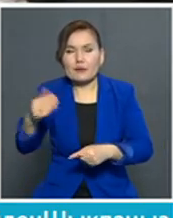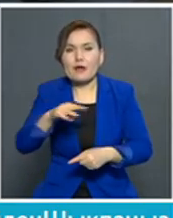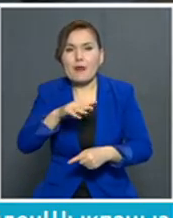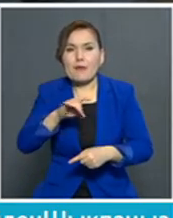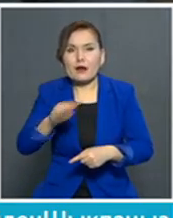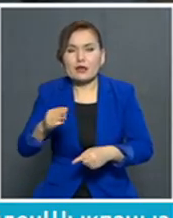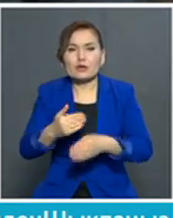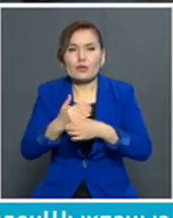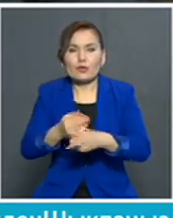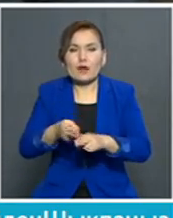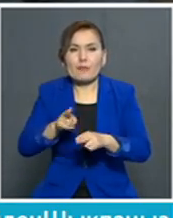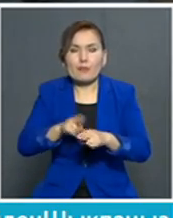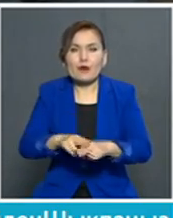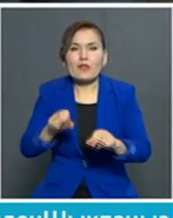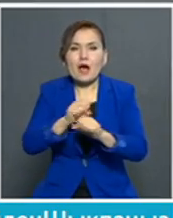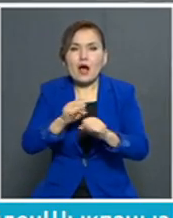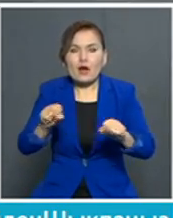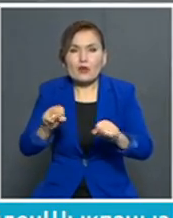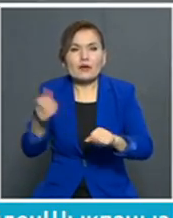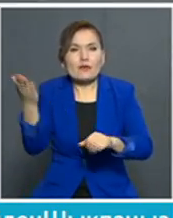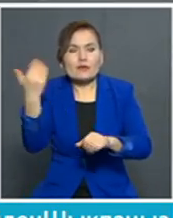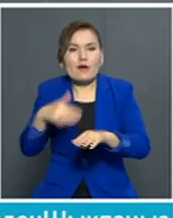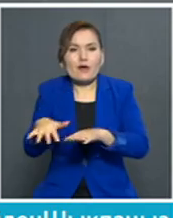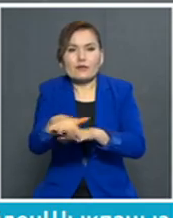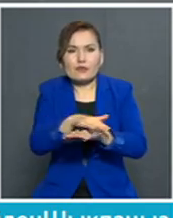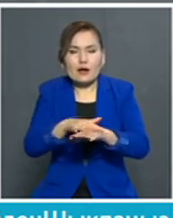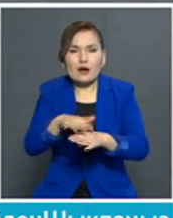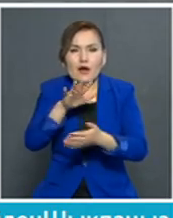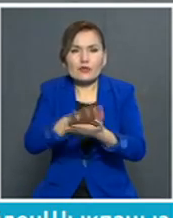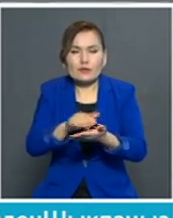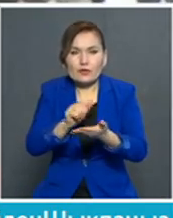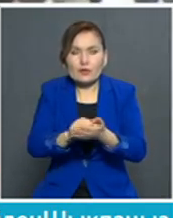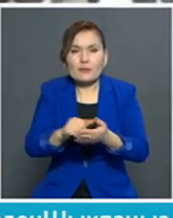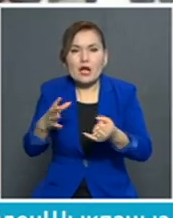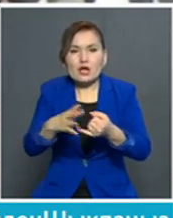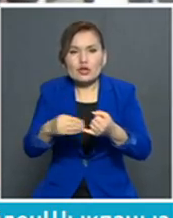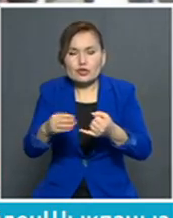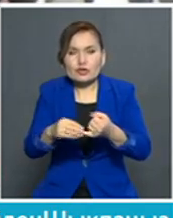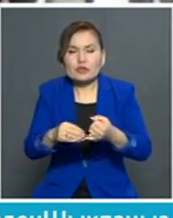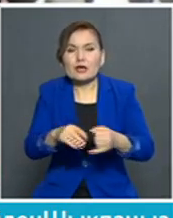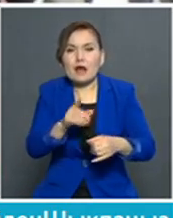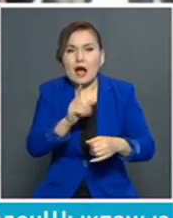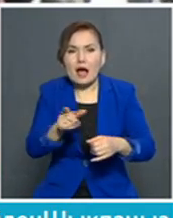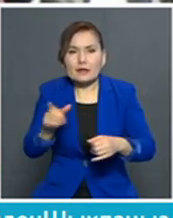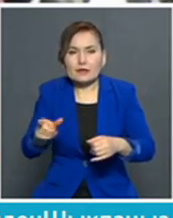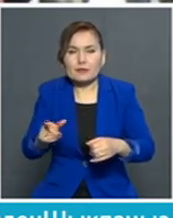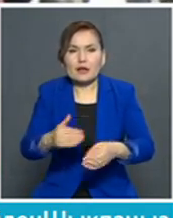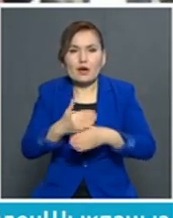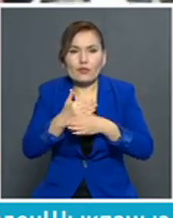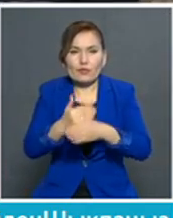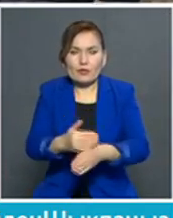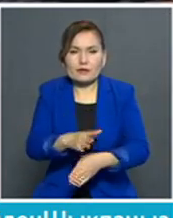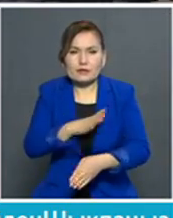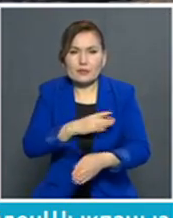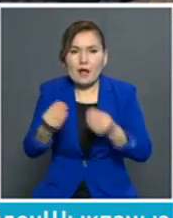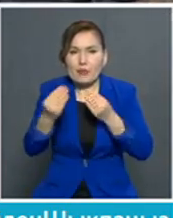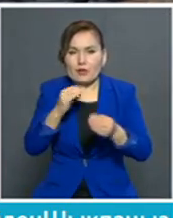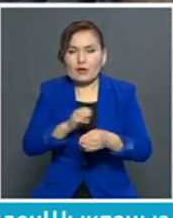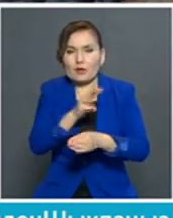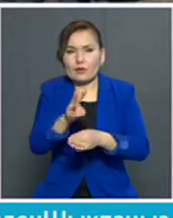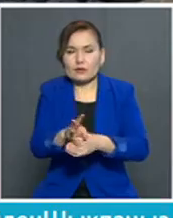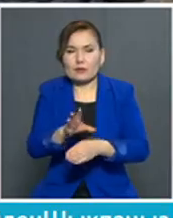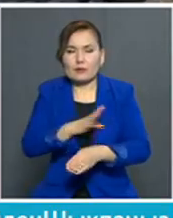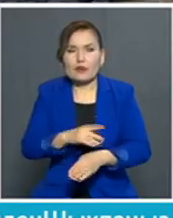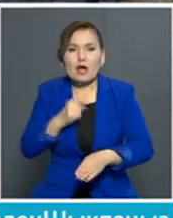жеткізген. Атом полигонының зардабын тартқан елді мекендердің халқы ең қажеттімен қамтамасыз етілді. Мынандай қиын